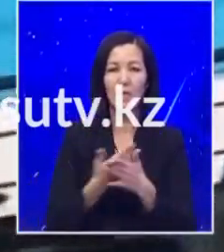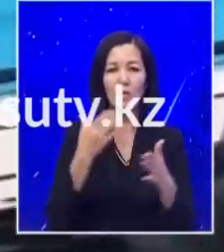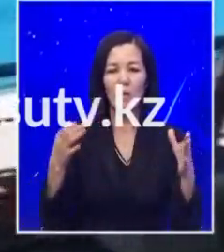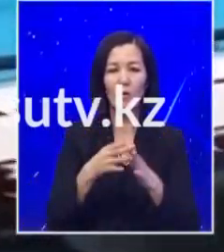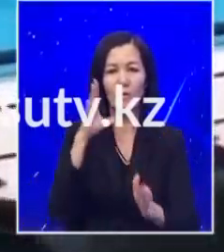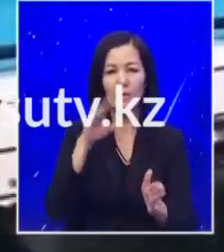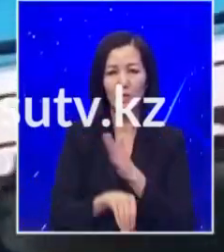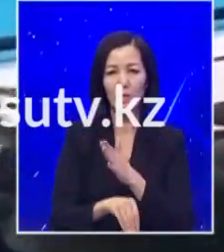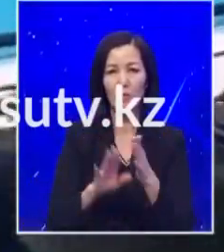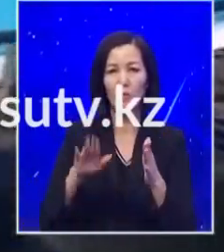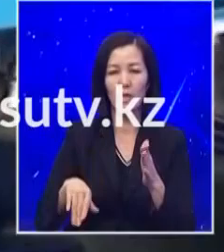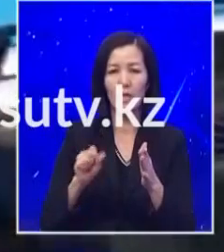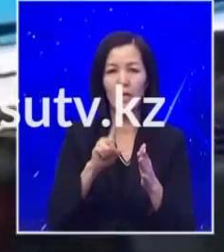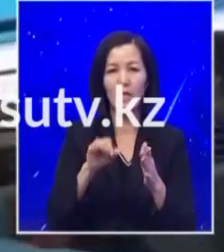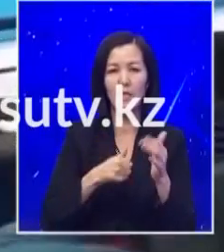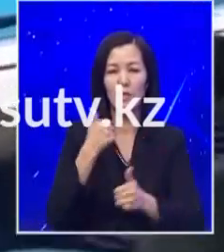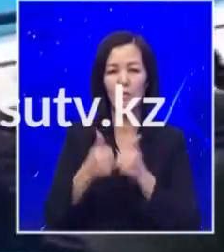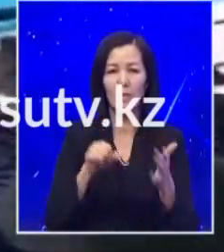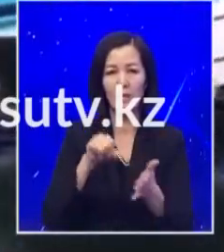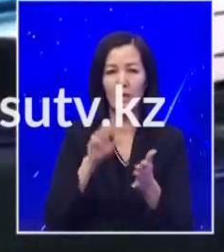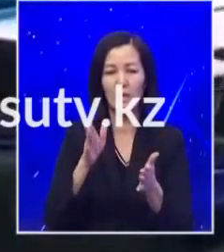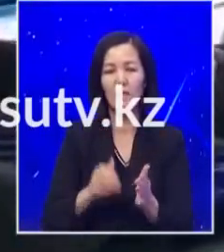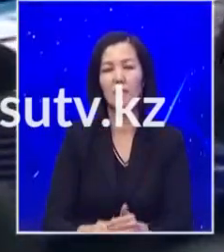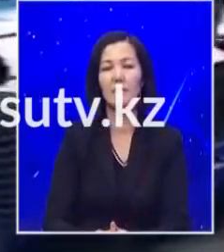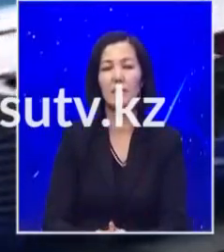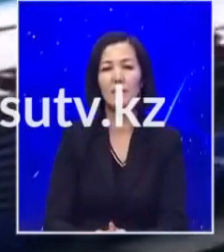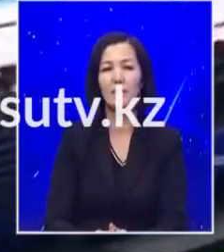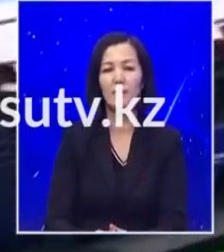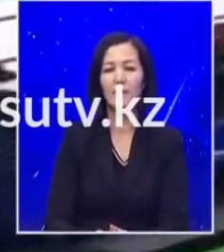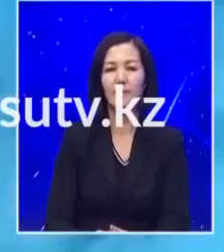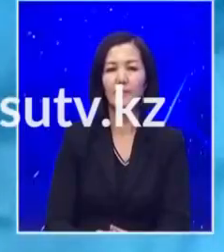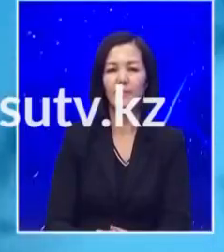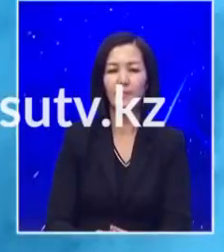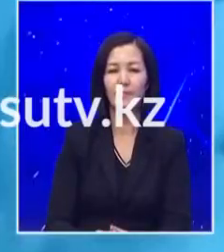еліміздің жаңа құрамасына жасақталмақ. Одан кейін Азия чемпионатында бақ сынайды.